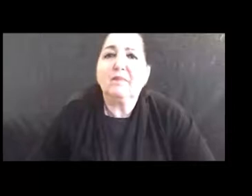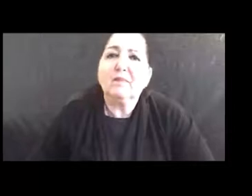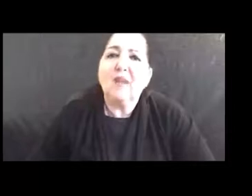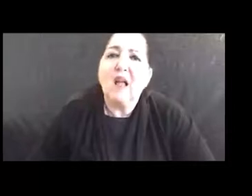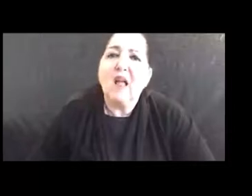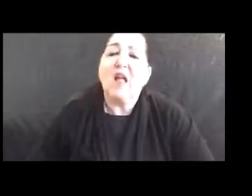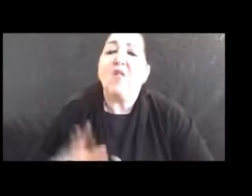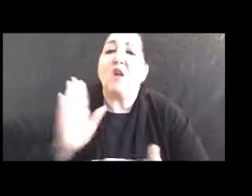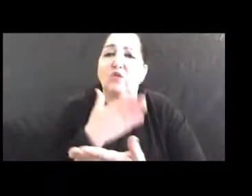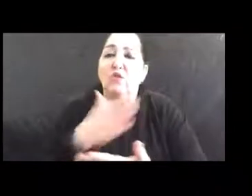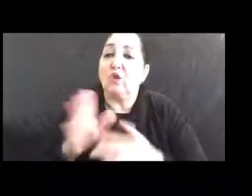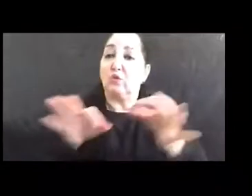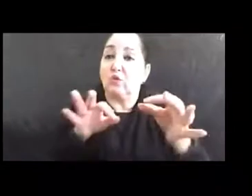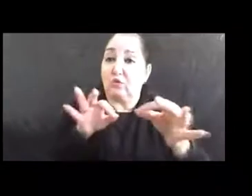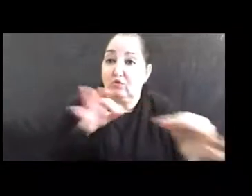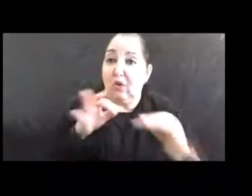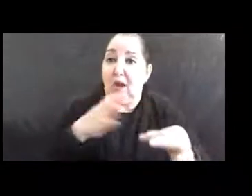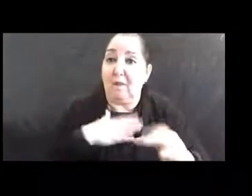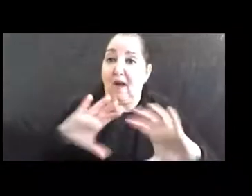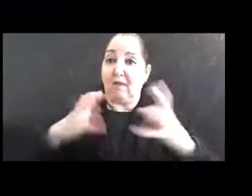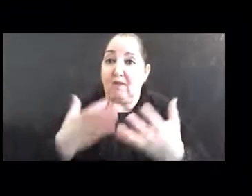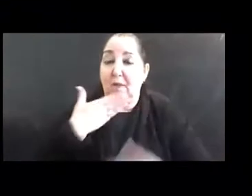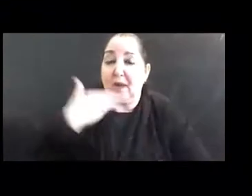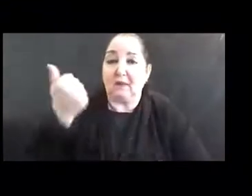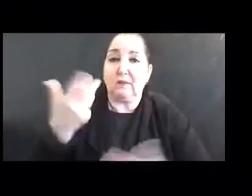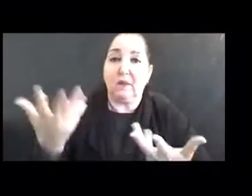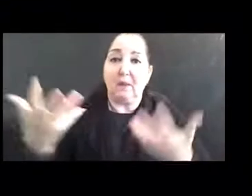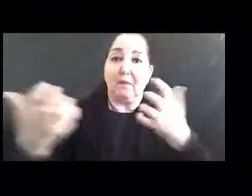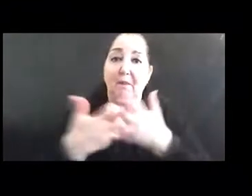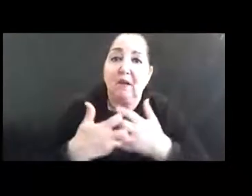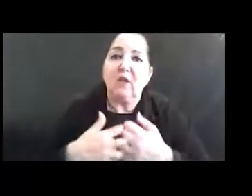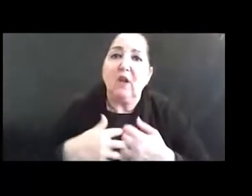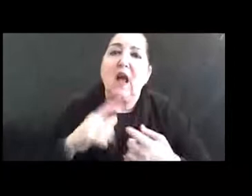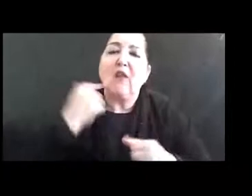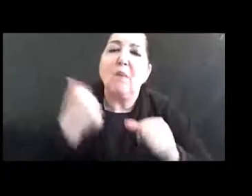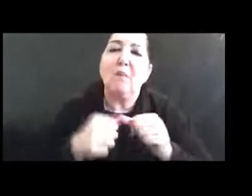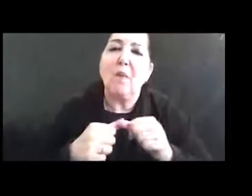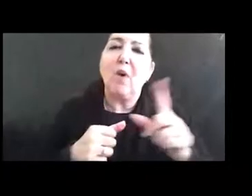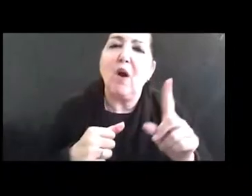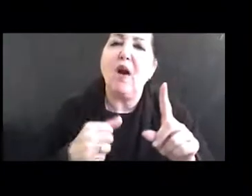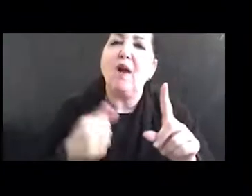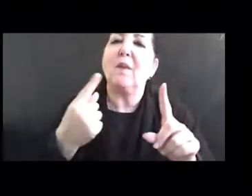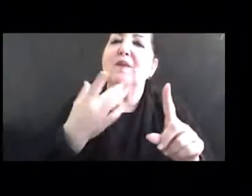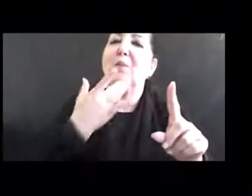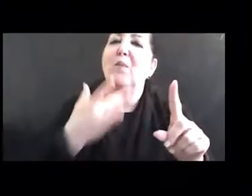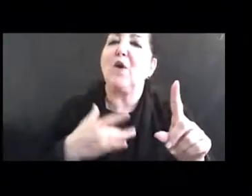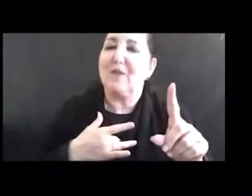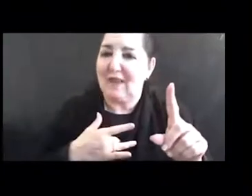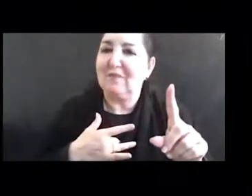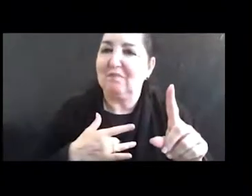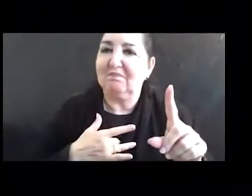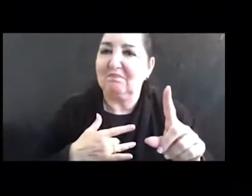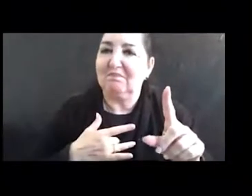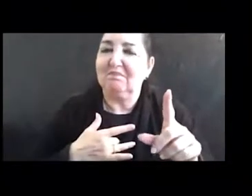Pertanyaan ketiga itu berkaitan lagu apa yang mewakili kolektifmu. Yang paling saya ingat di serum,